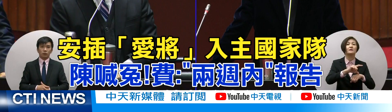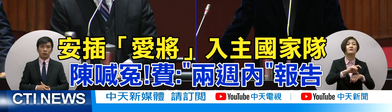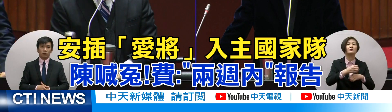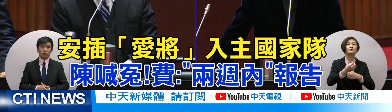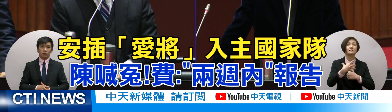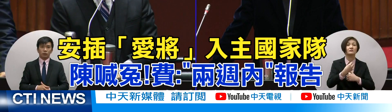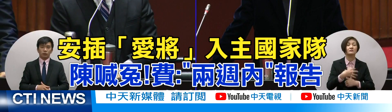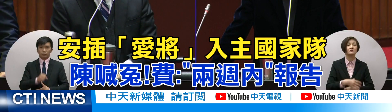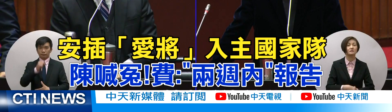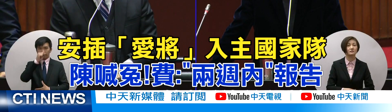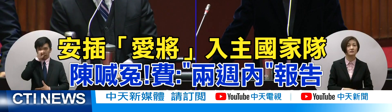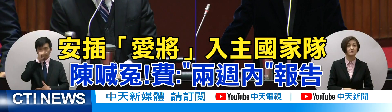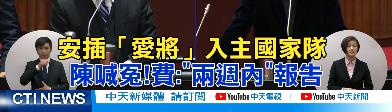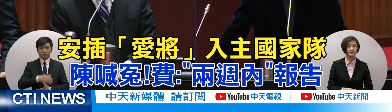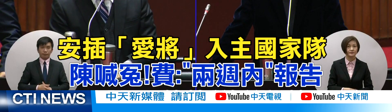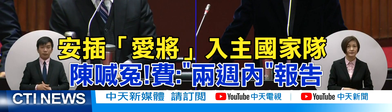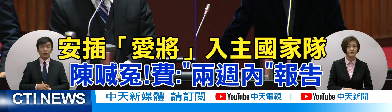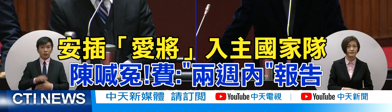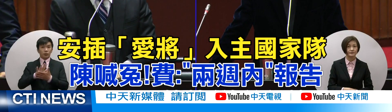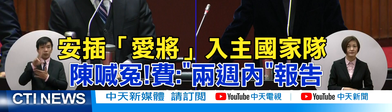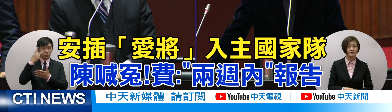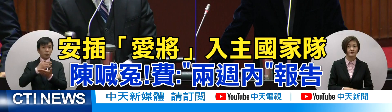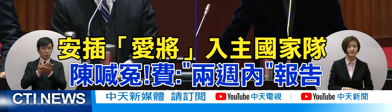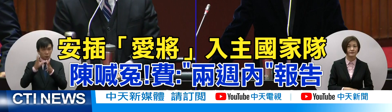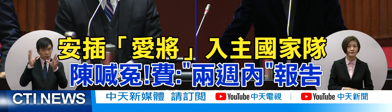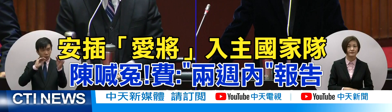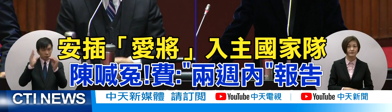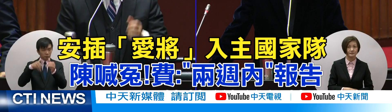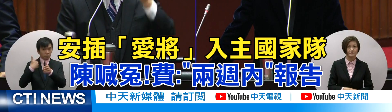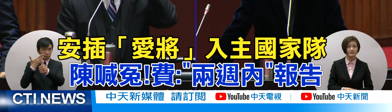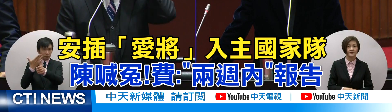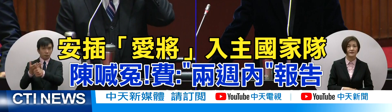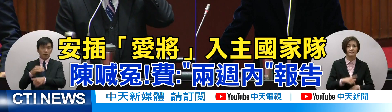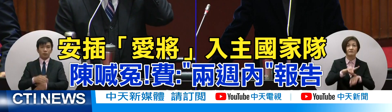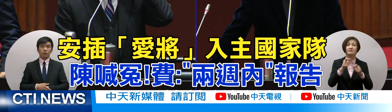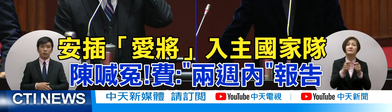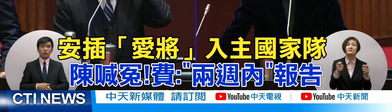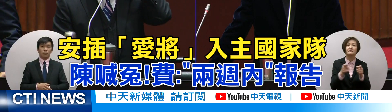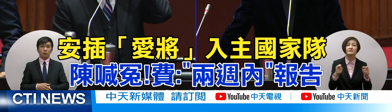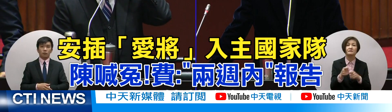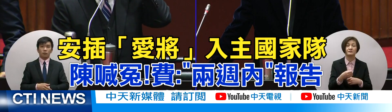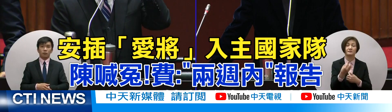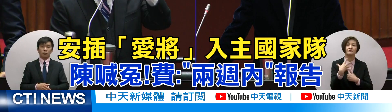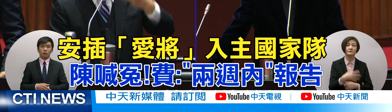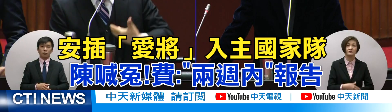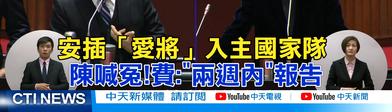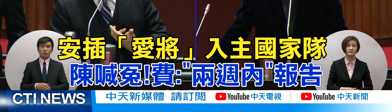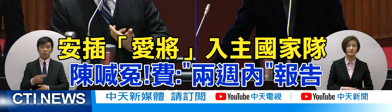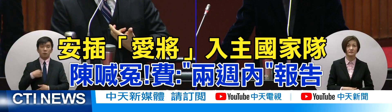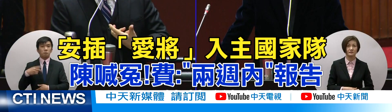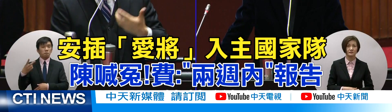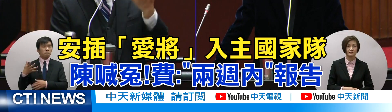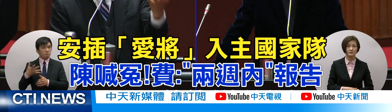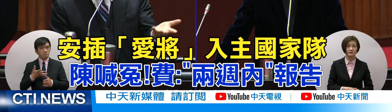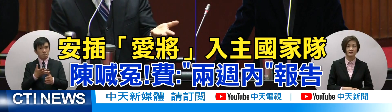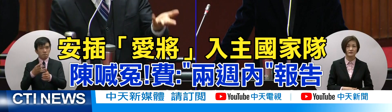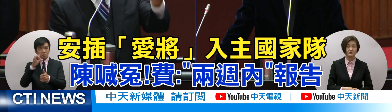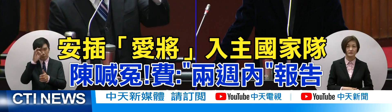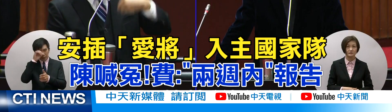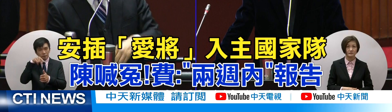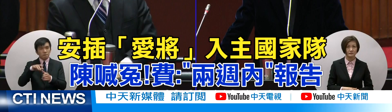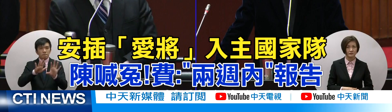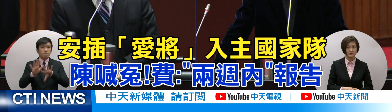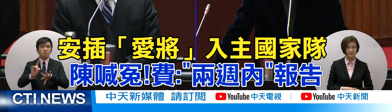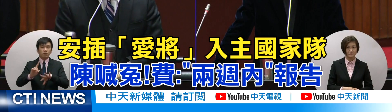诺呢？ 好，再用书面给立法院。 多久时间可以告诉立法院？ 没关系，我来了解看看这是怎么样。